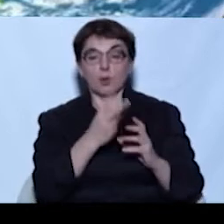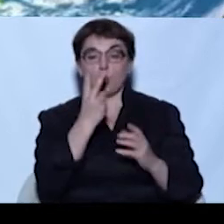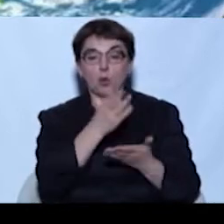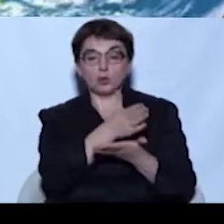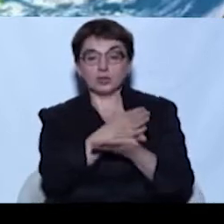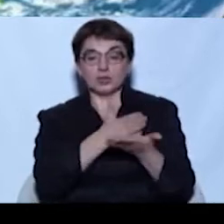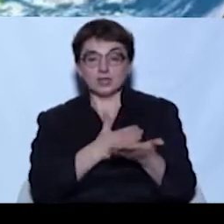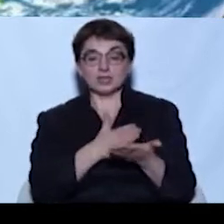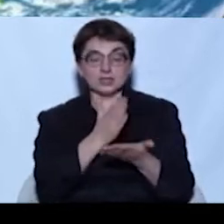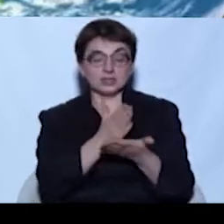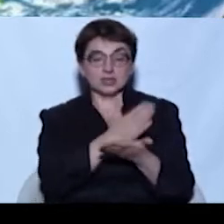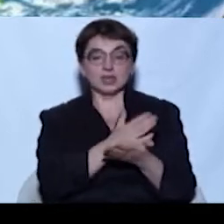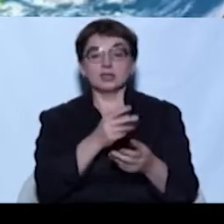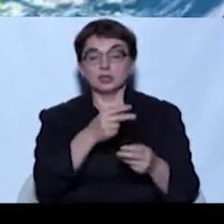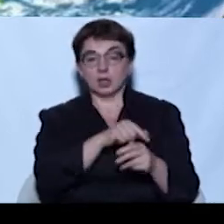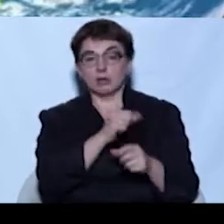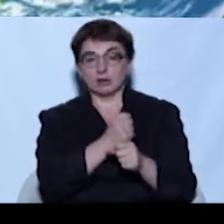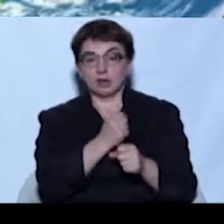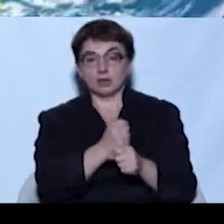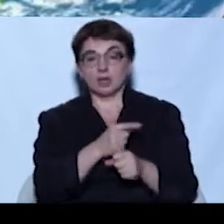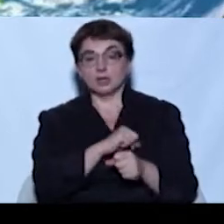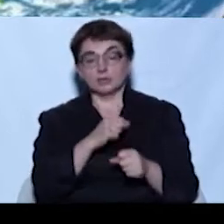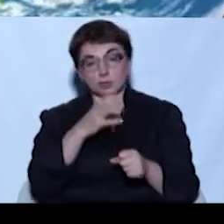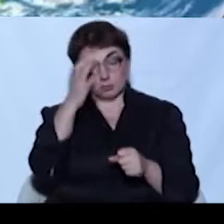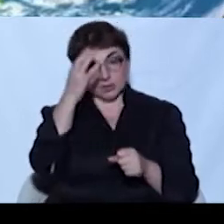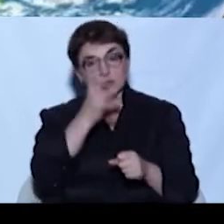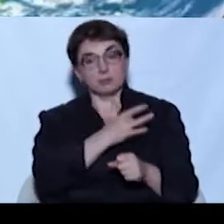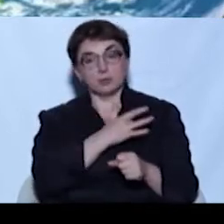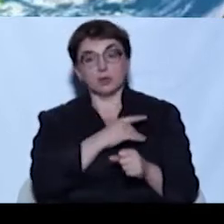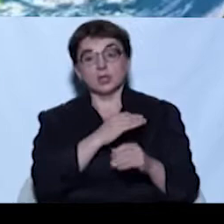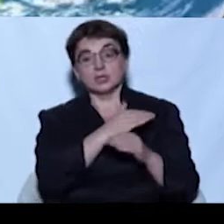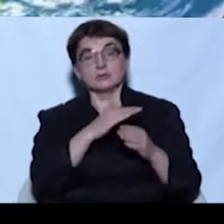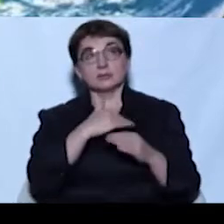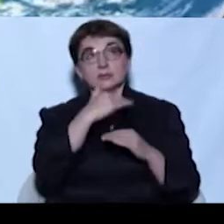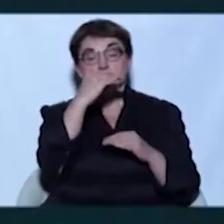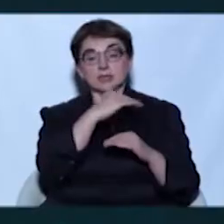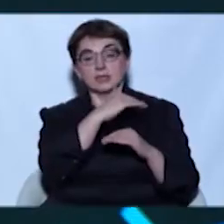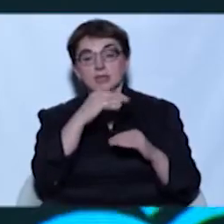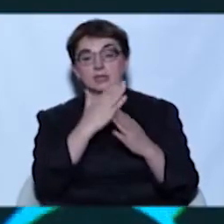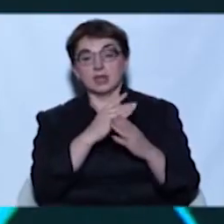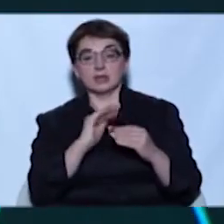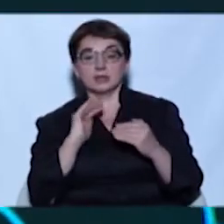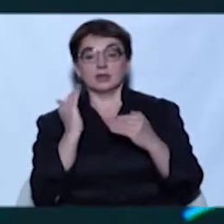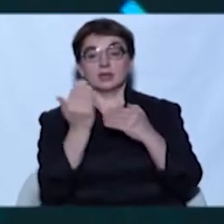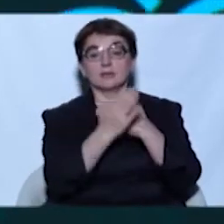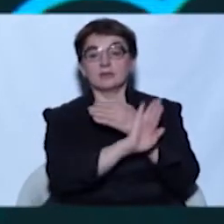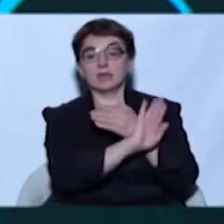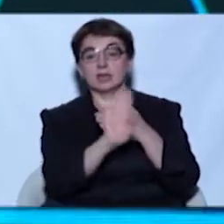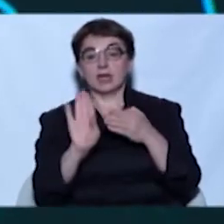როგორც მეცნიერები ვარაუდობენ. ზედა ნაწილი მისი გარე ბირთვი, ეგრეთ